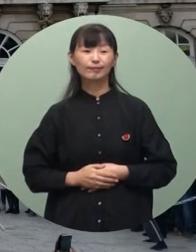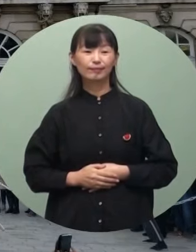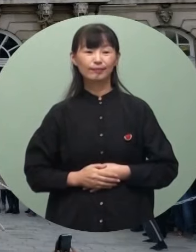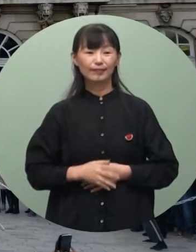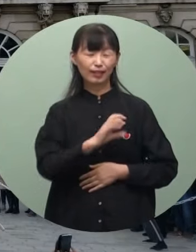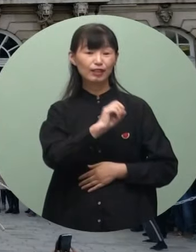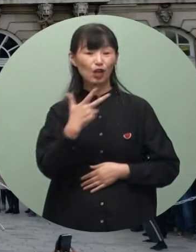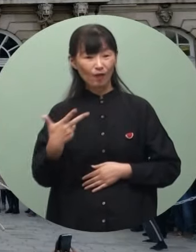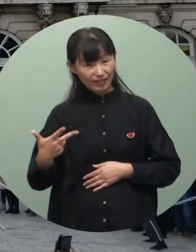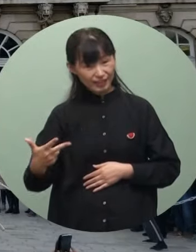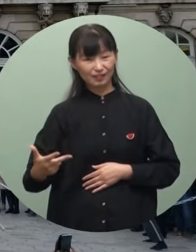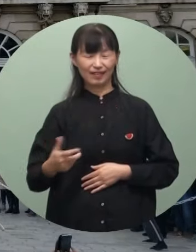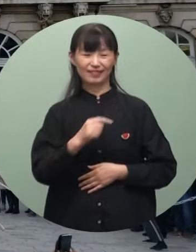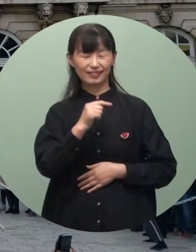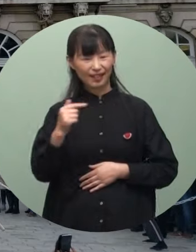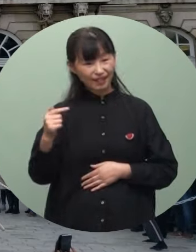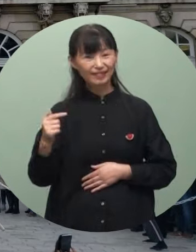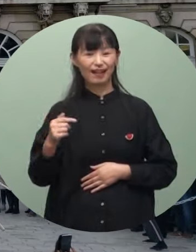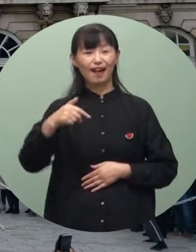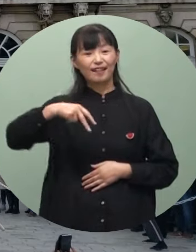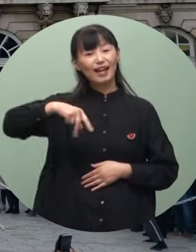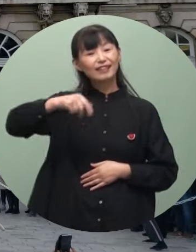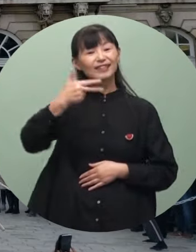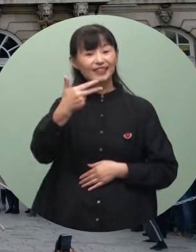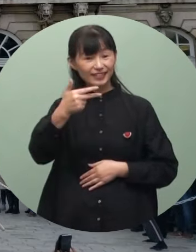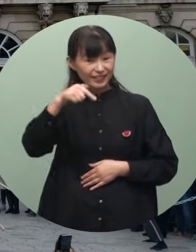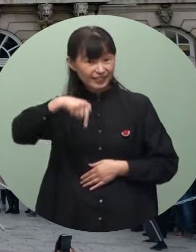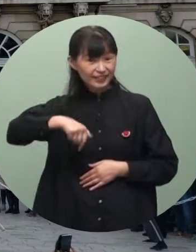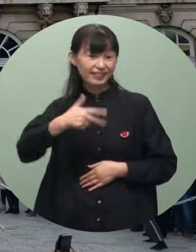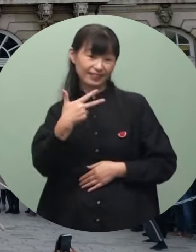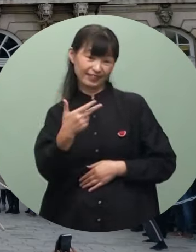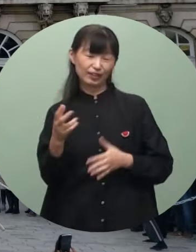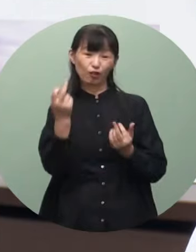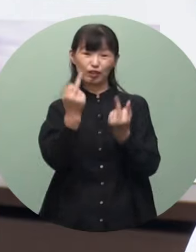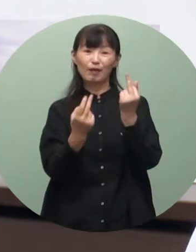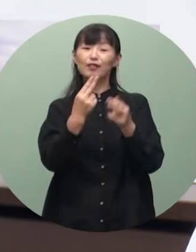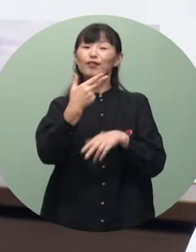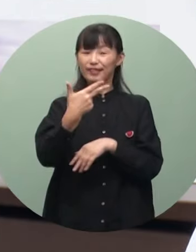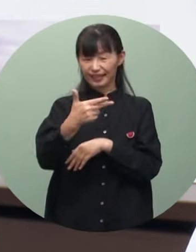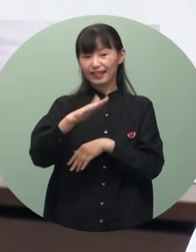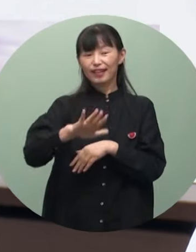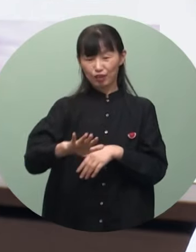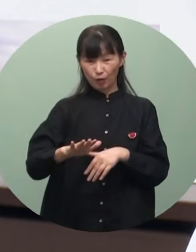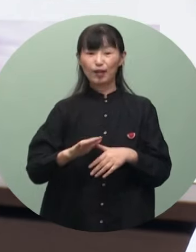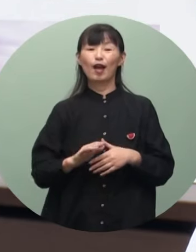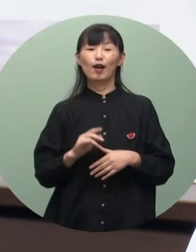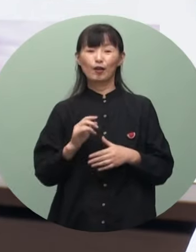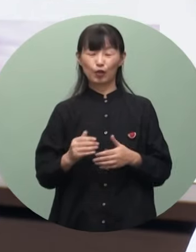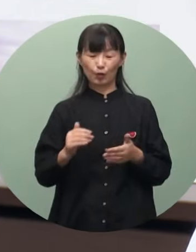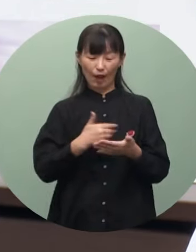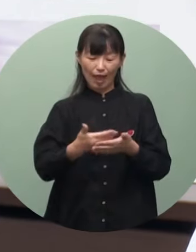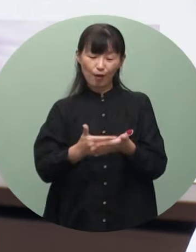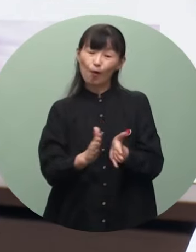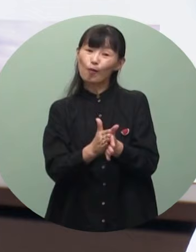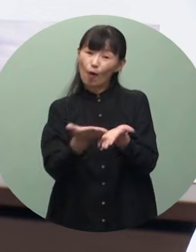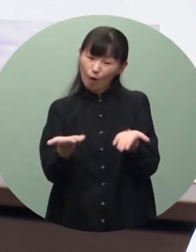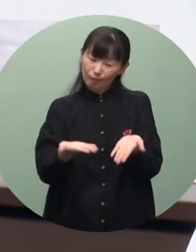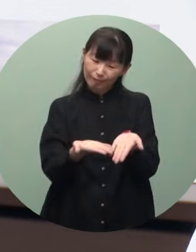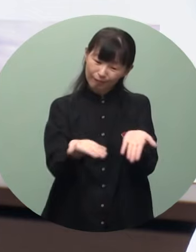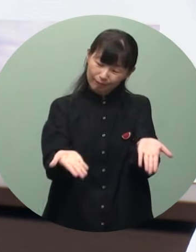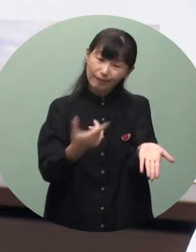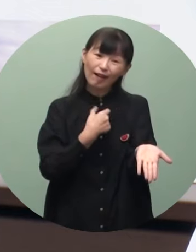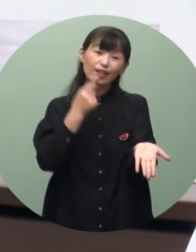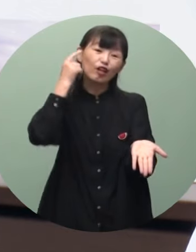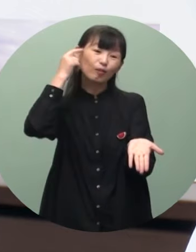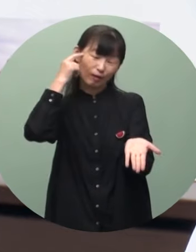金沢市は素敵な町南市市と、姉妹都市になっているので、その、絵本を見せたいと思